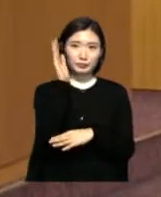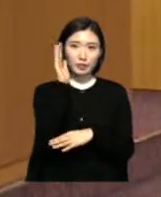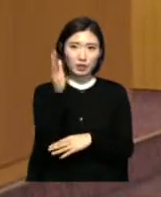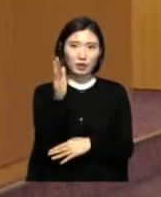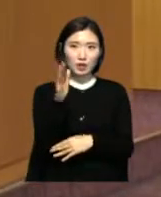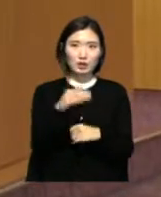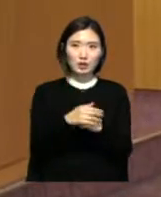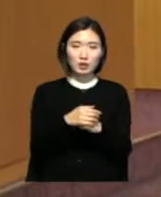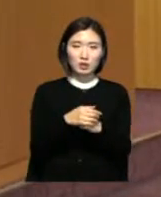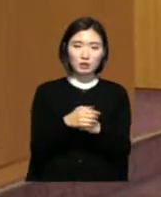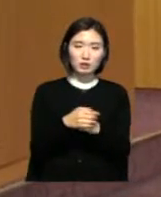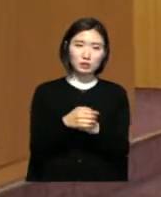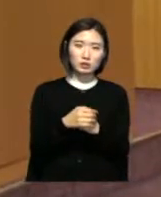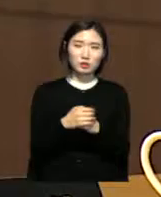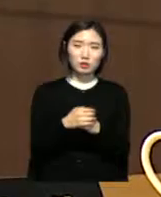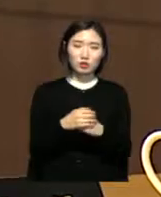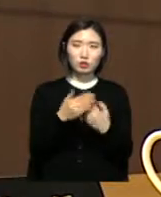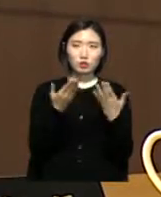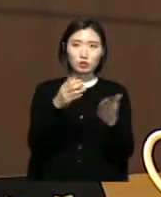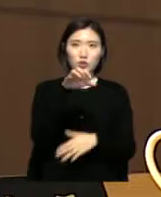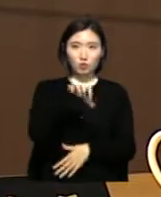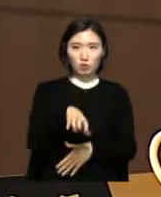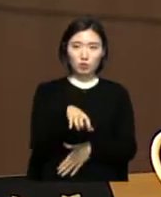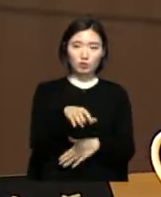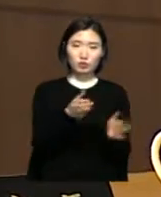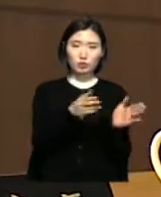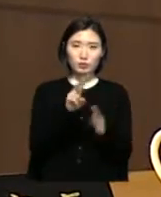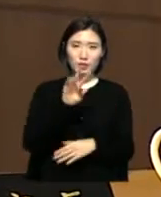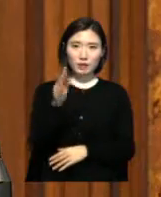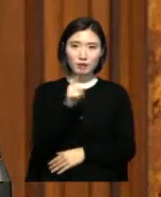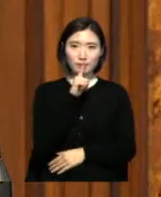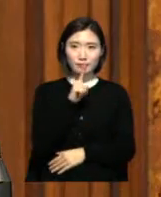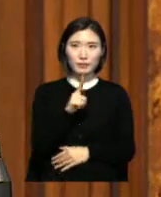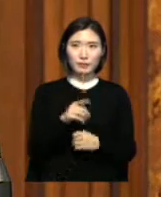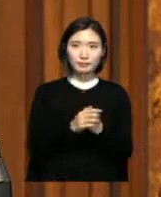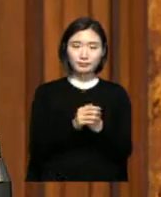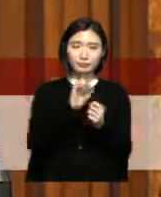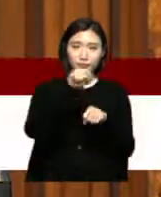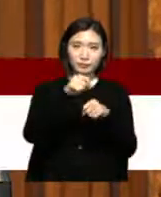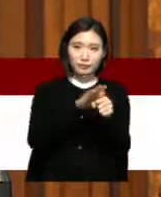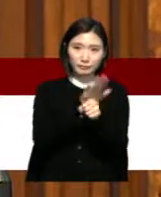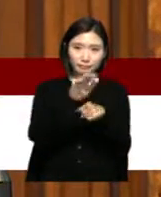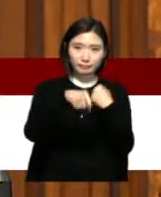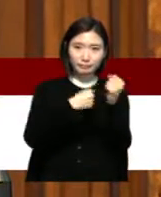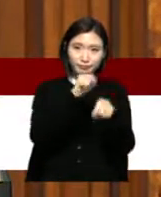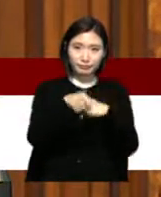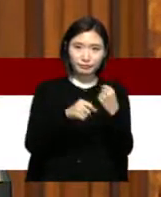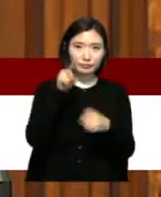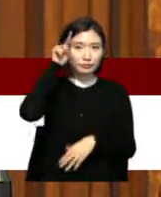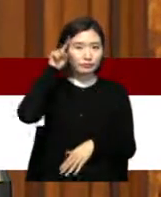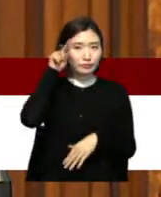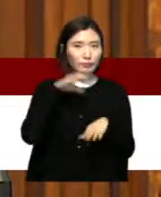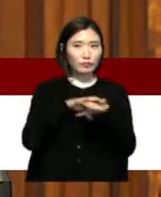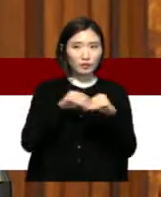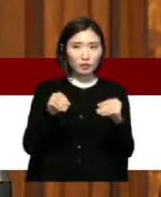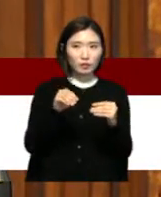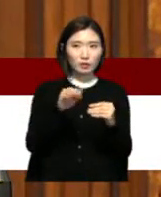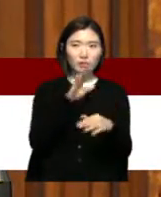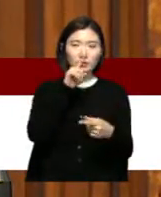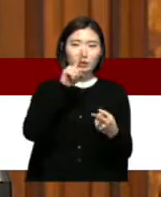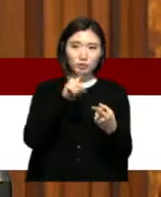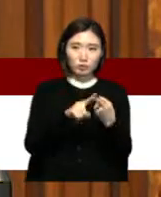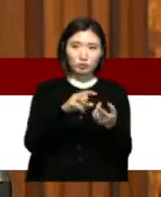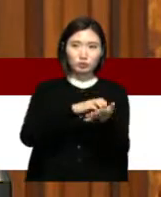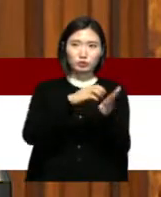반려견 놀이터를 설치해 휴식 공간을 마련해야 한다고 말했습니다. 반려견들이 스트레스를 해소하고 적정한 운동을 하며